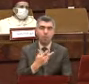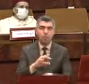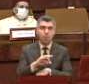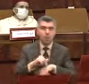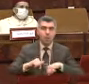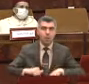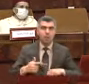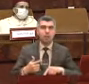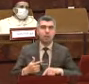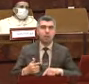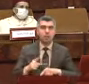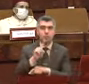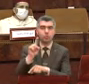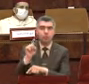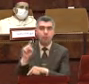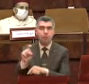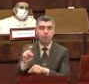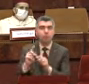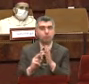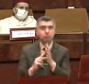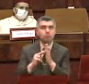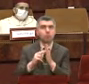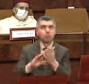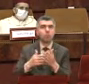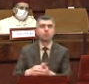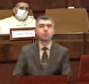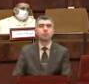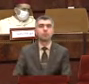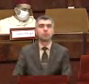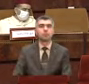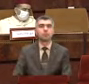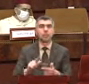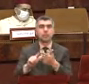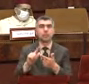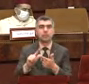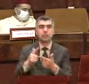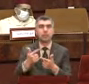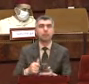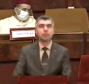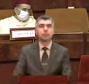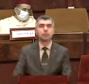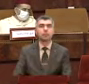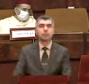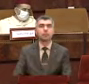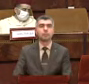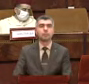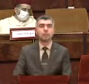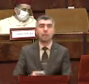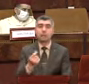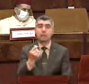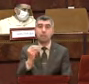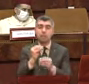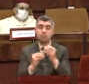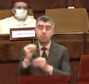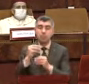نتقدموا في هذا في هذا في هذا في هذا المجال. النقطة الثانية تتعلق بارتفاع ثمن المحروقات.